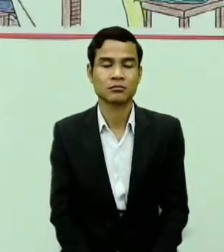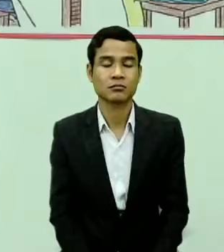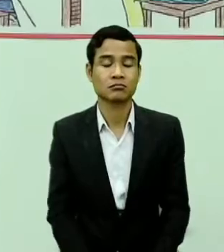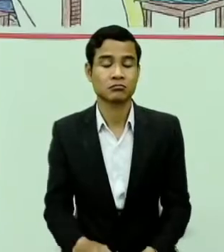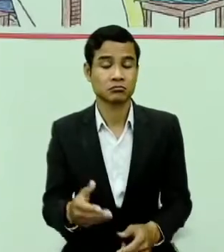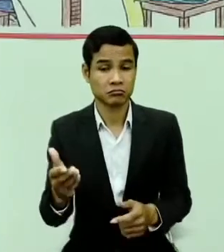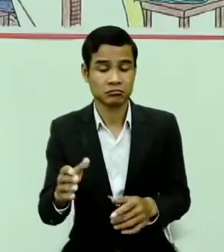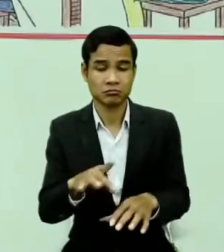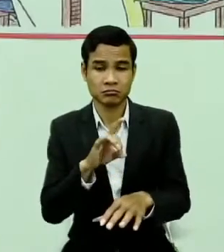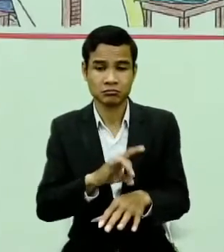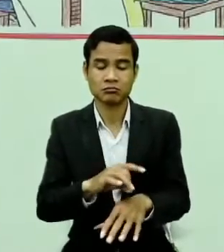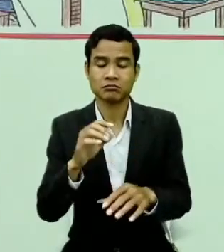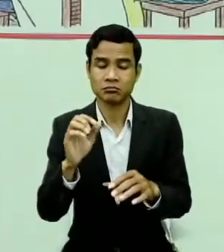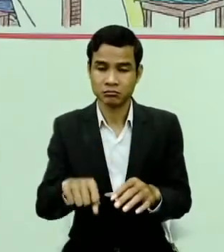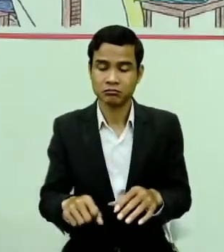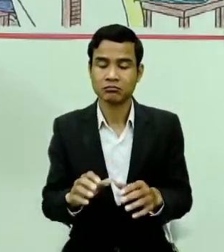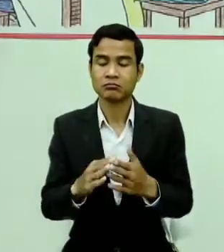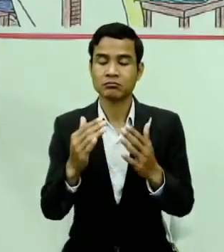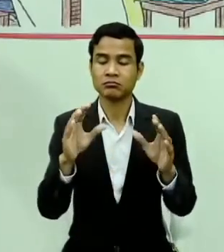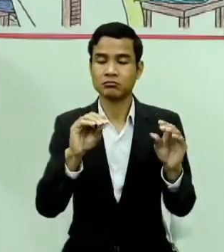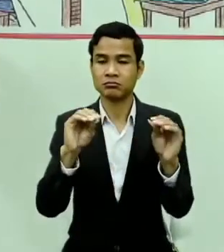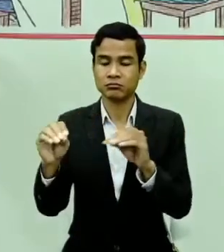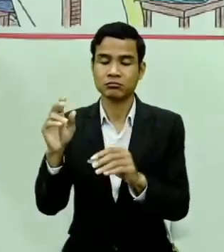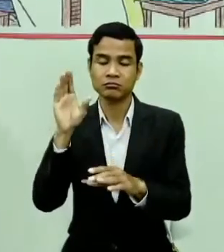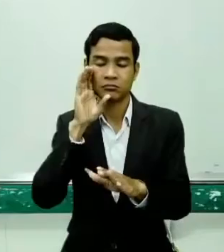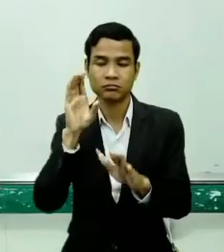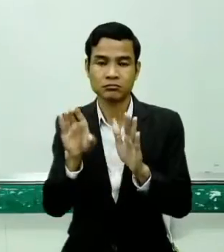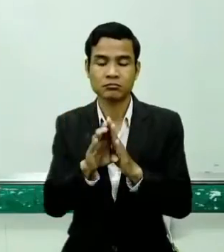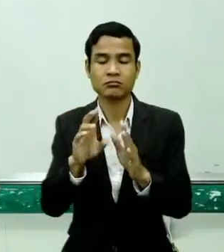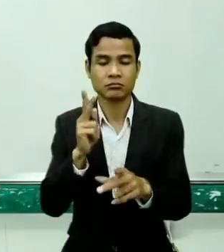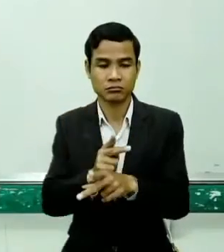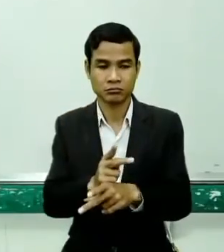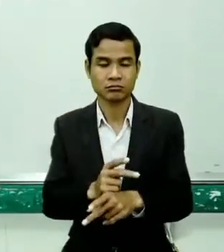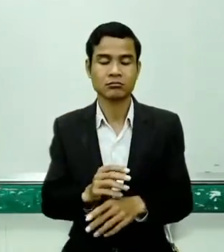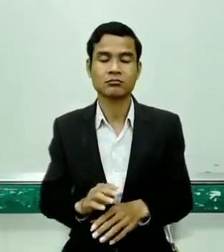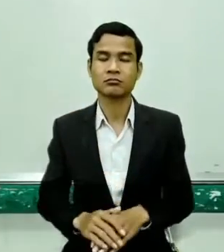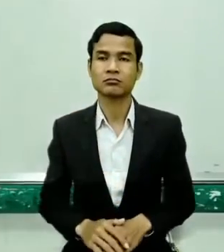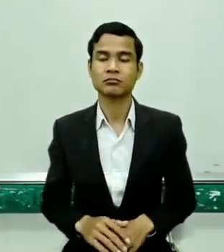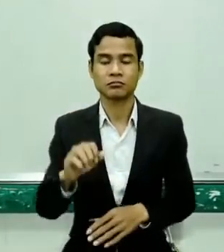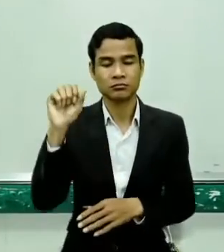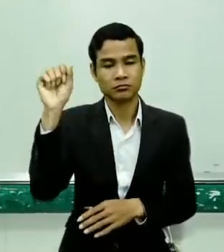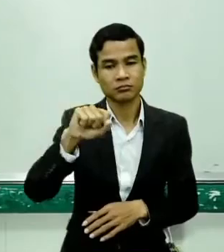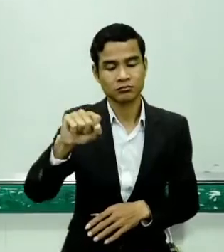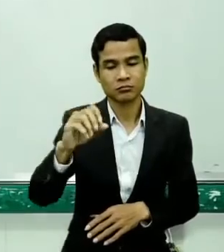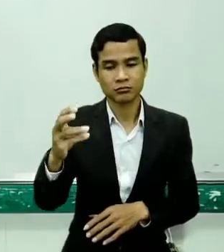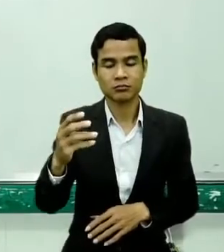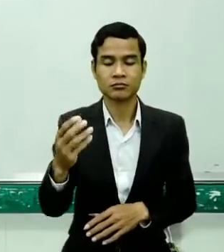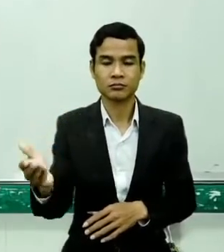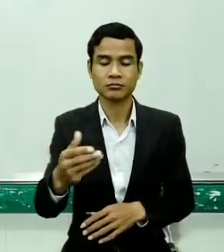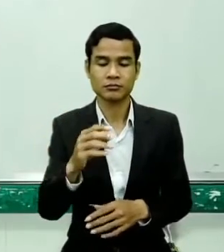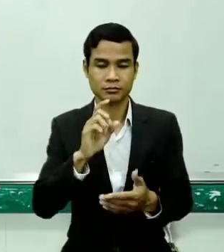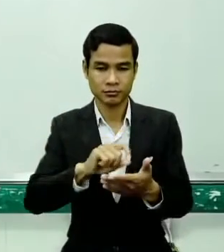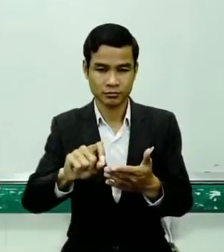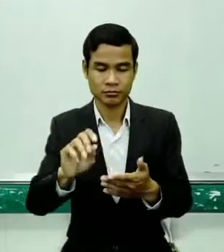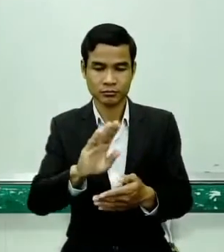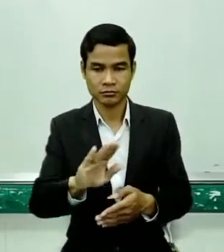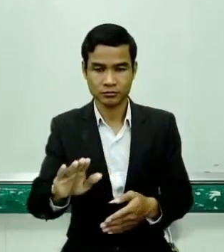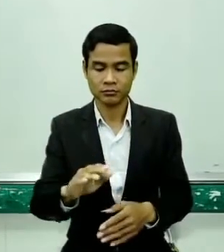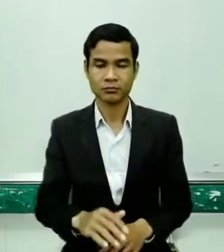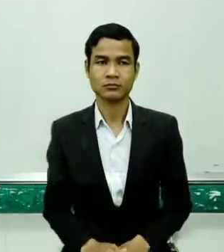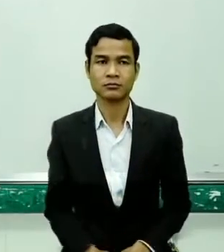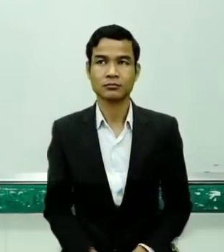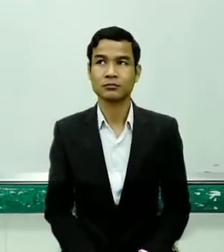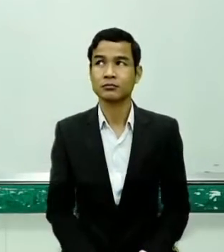chả chẳng chịu bên ní nè kêu xong mở đỏ rúp, hay nâng sầm ạt cả đà khen mình tết hay con bằng hời càng nghe được bà con á.